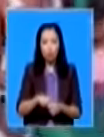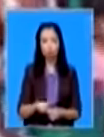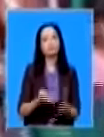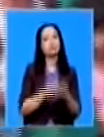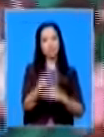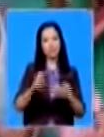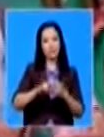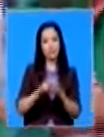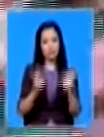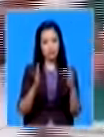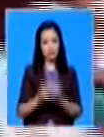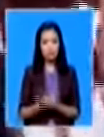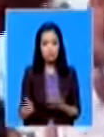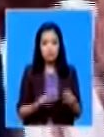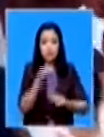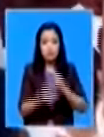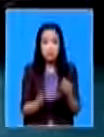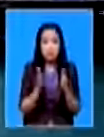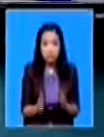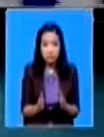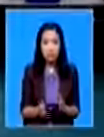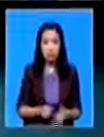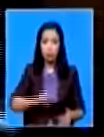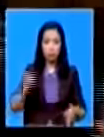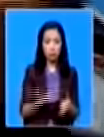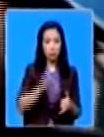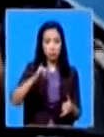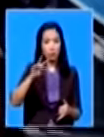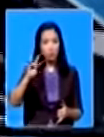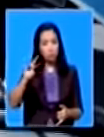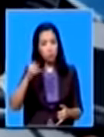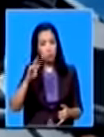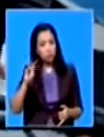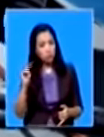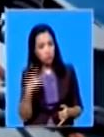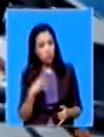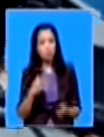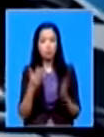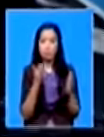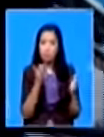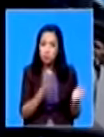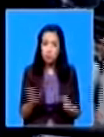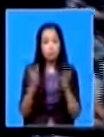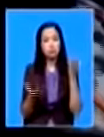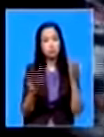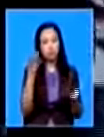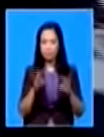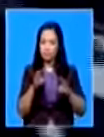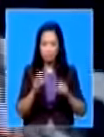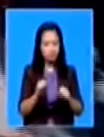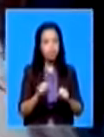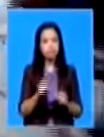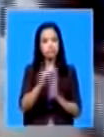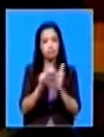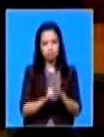อยูยูอีกมีออกกฎหมายค้ามนุษย์ลงโทษเจ้าหน้าที่เอากระบวนการยุติธรรมเข้าไปจับทั้งหมดเลยนะเนี่ยก